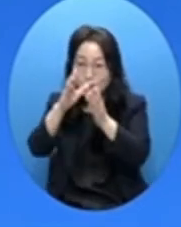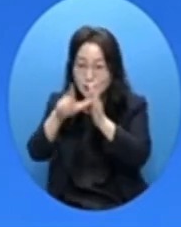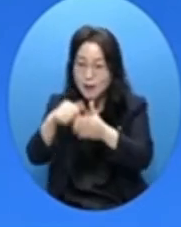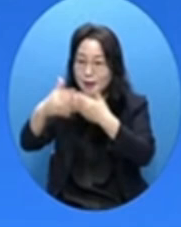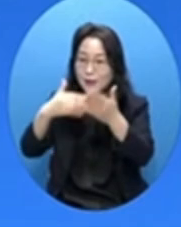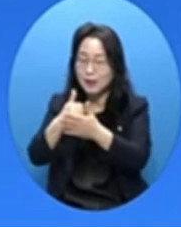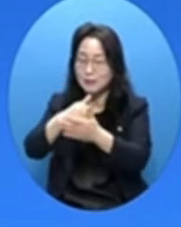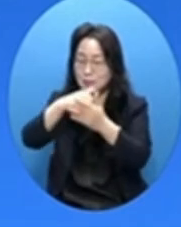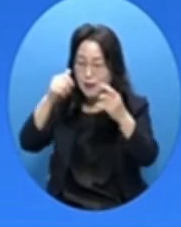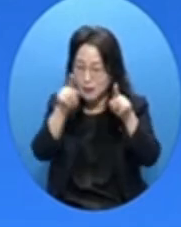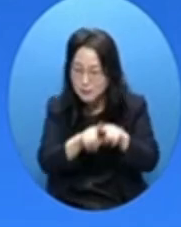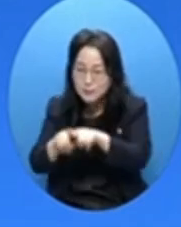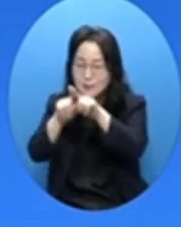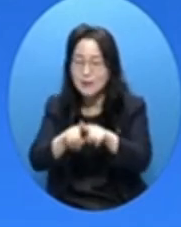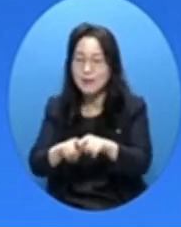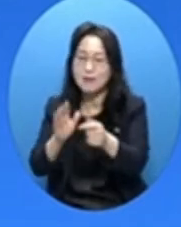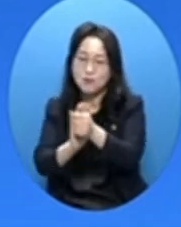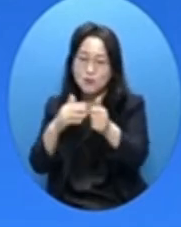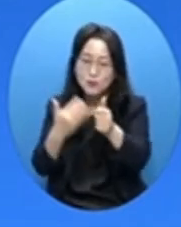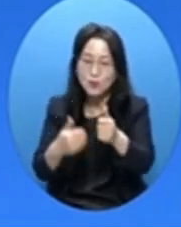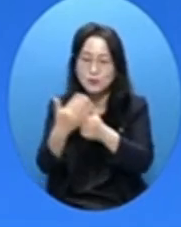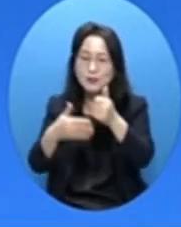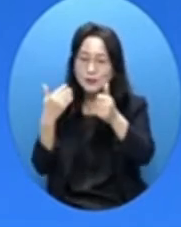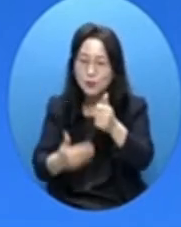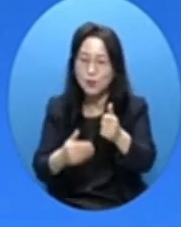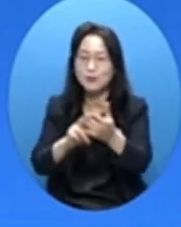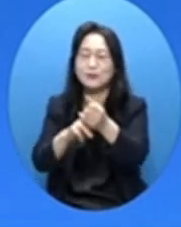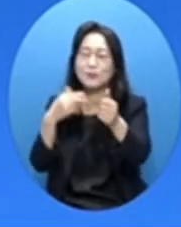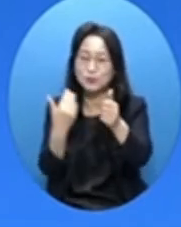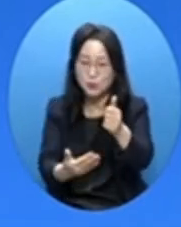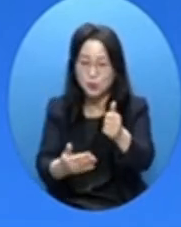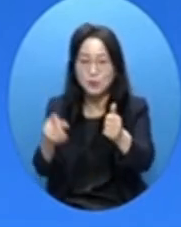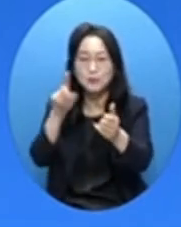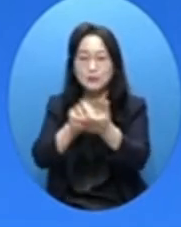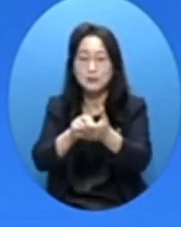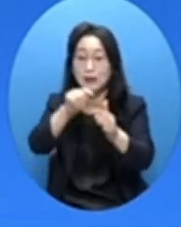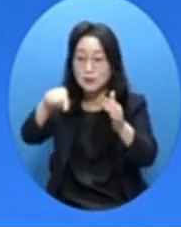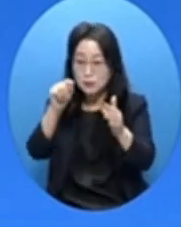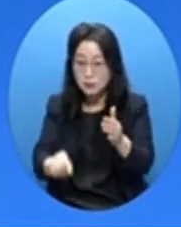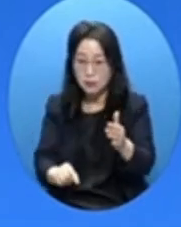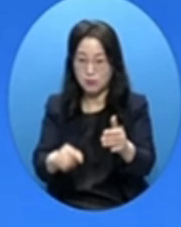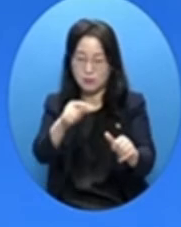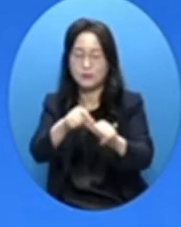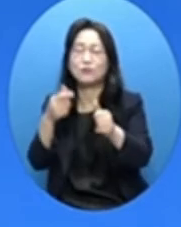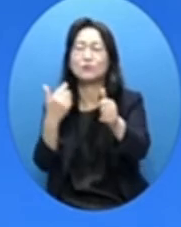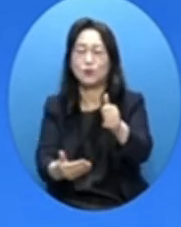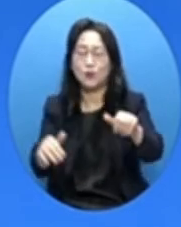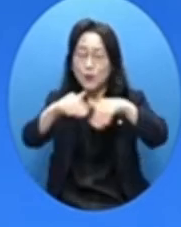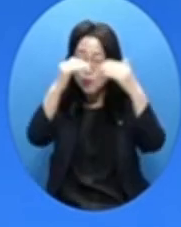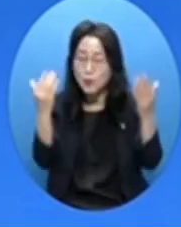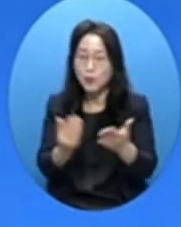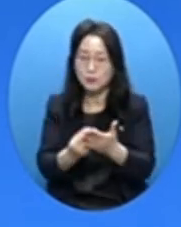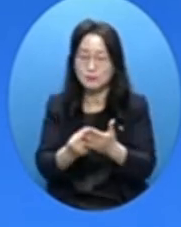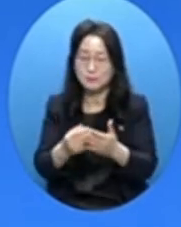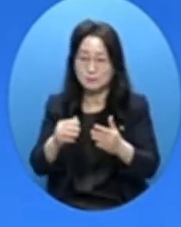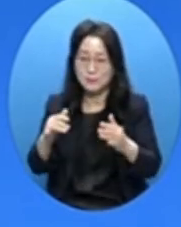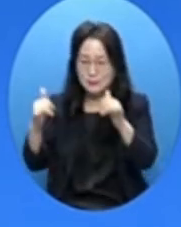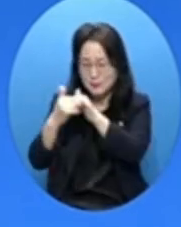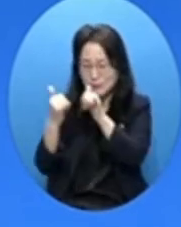아니하시고 끝내 주시고 기적으로 들어주시고 어떤 문제에서 그들을 건져 주시고 모든 자정에서